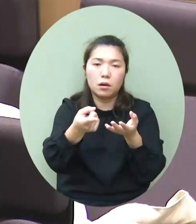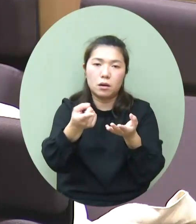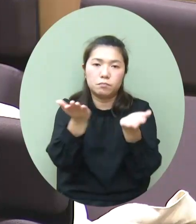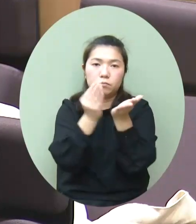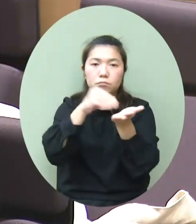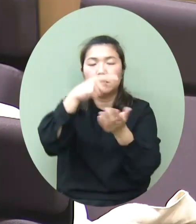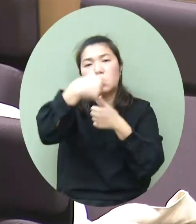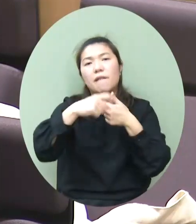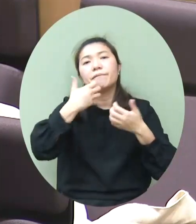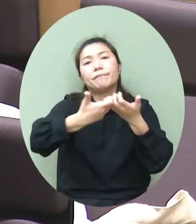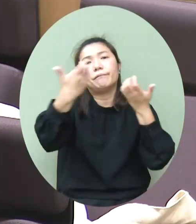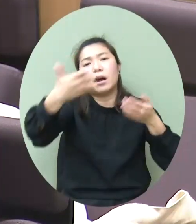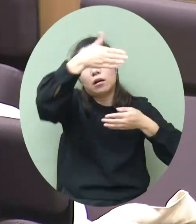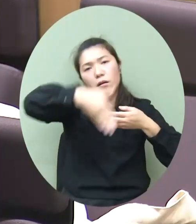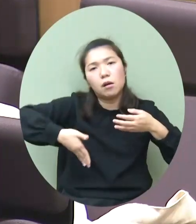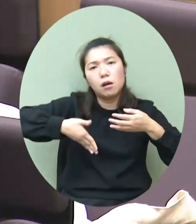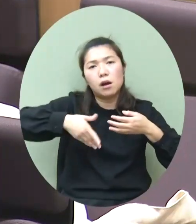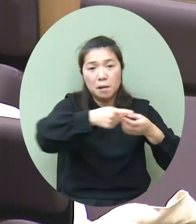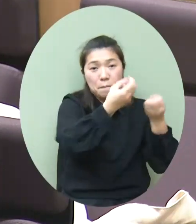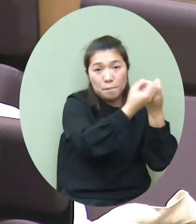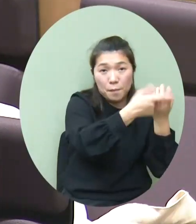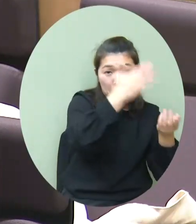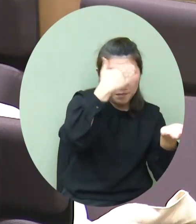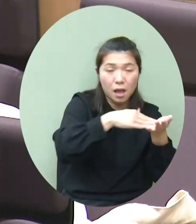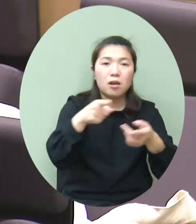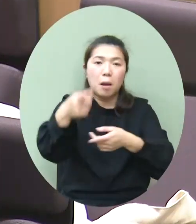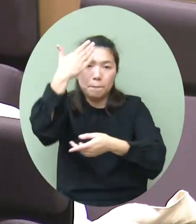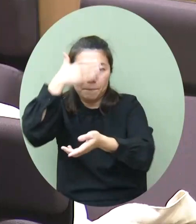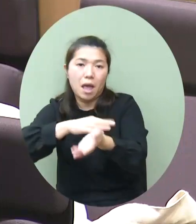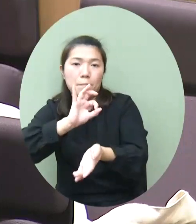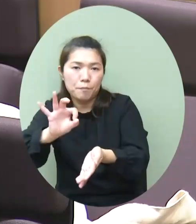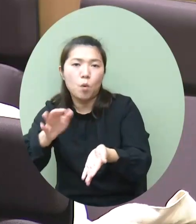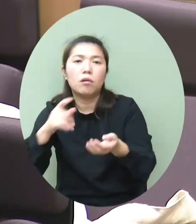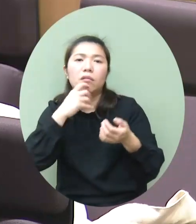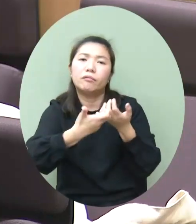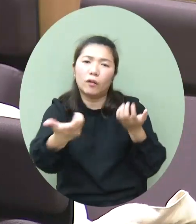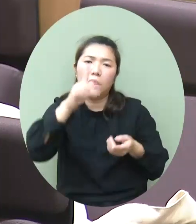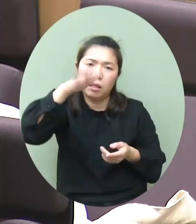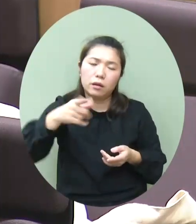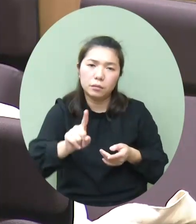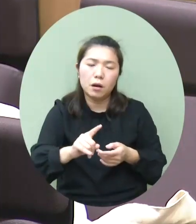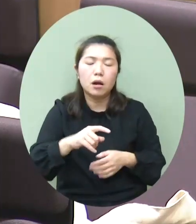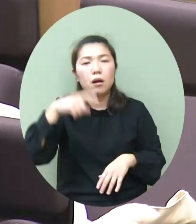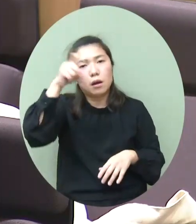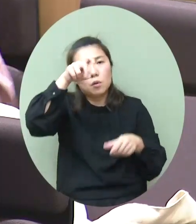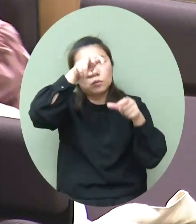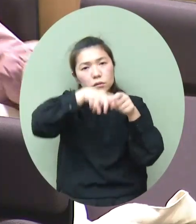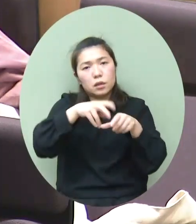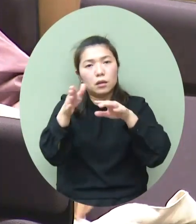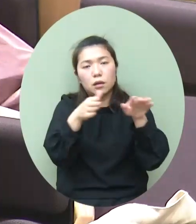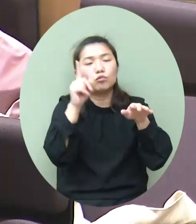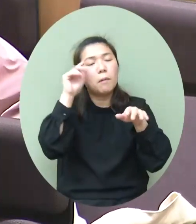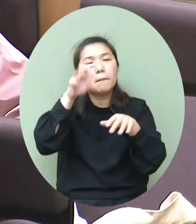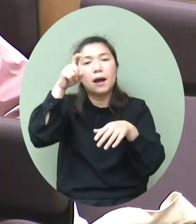离。那如果爆发的话，如何分隔有感染没有感染的长